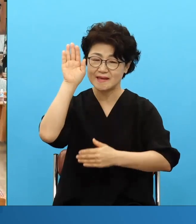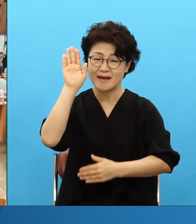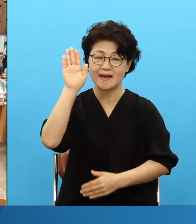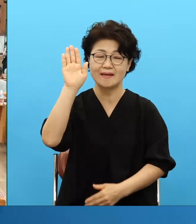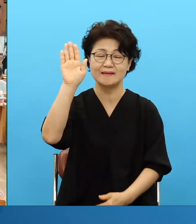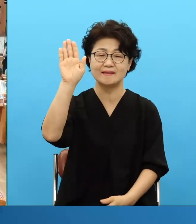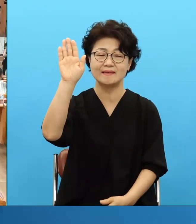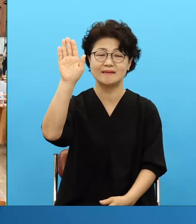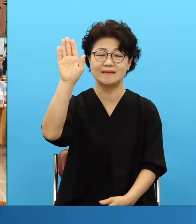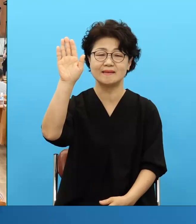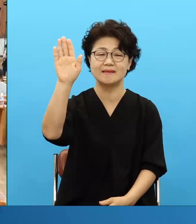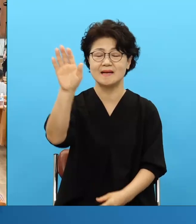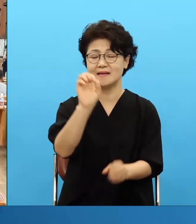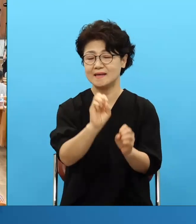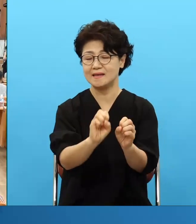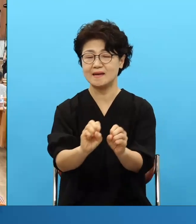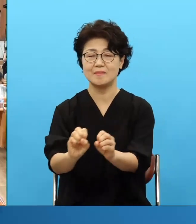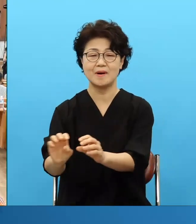미래를